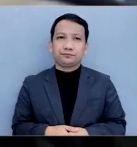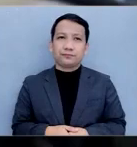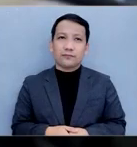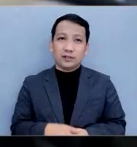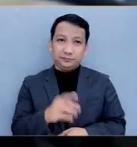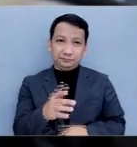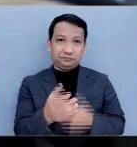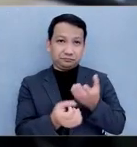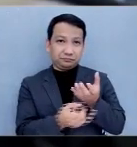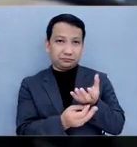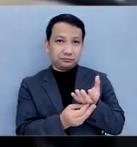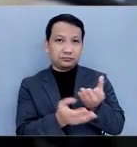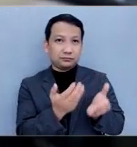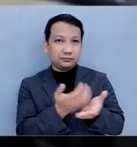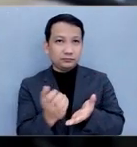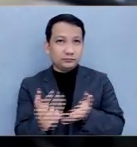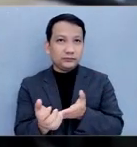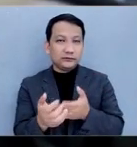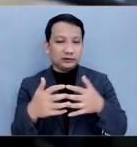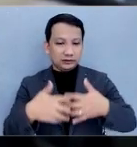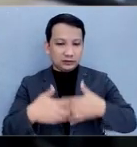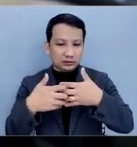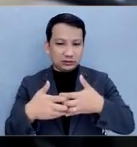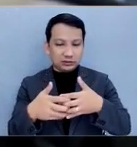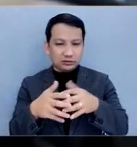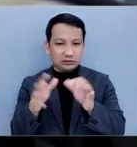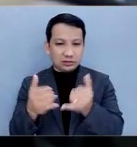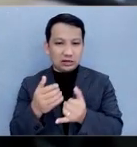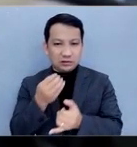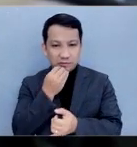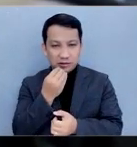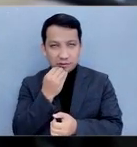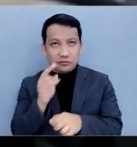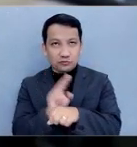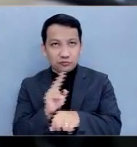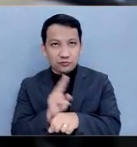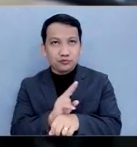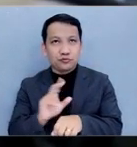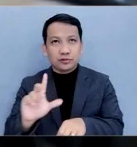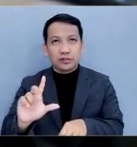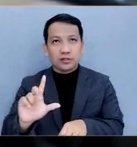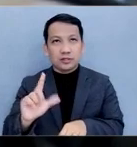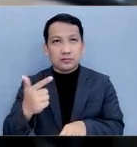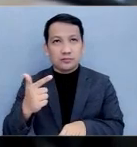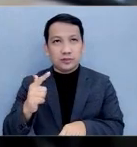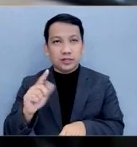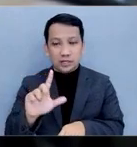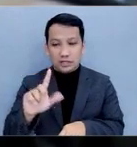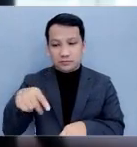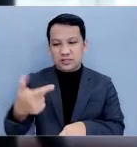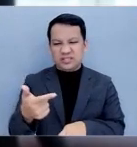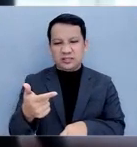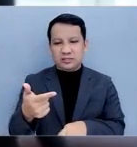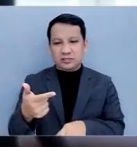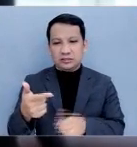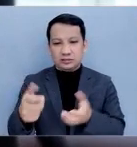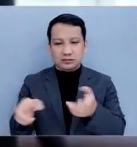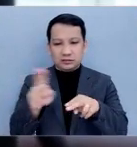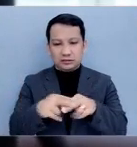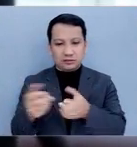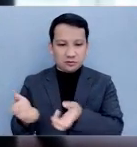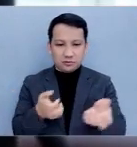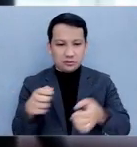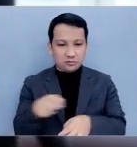lutuin, yung mga manufactured na pagkain, ang ginagamitan ng LPG. Tapos syempre, ibabiyahe din yun. Kahit yung